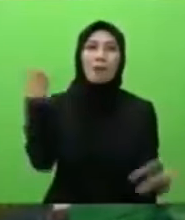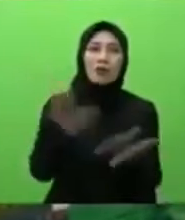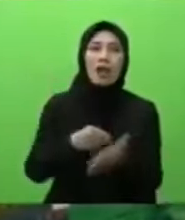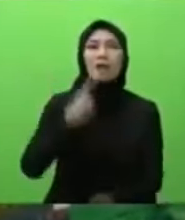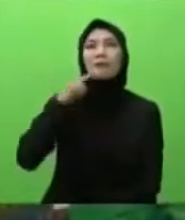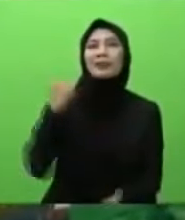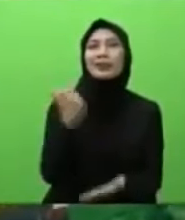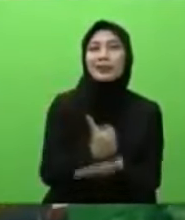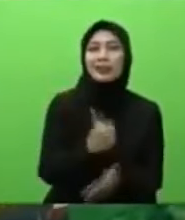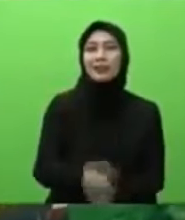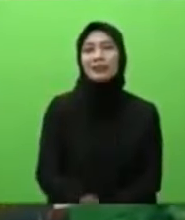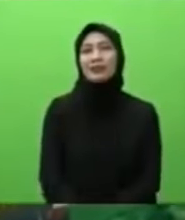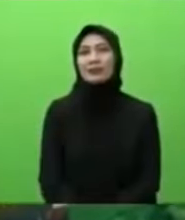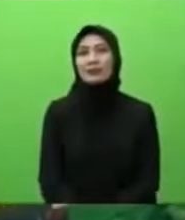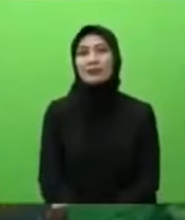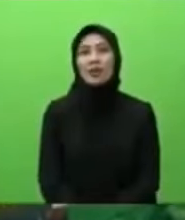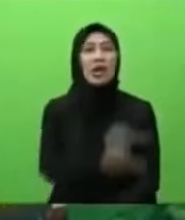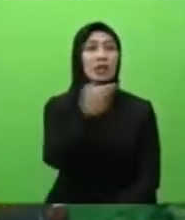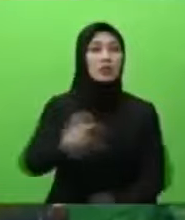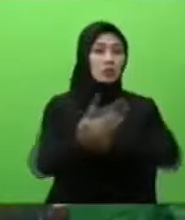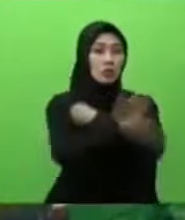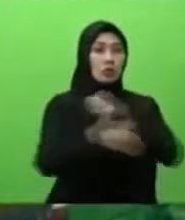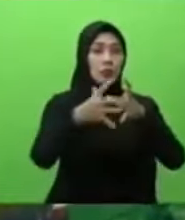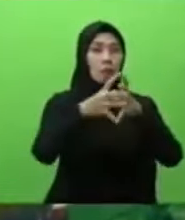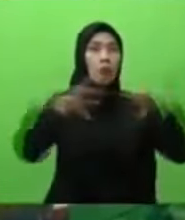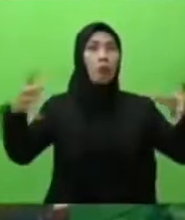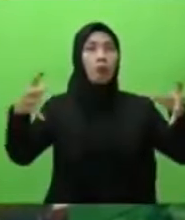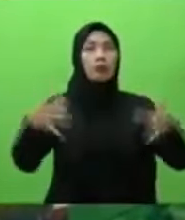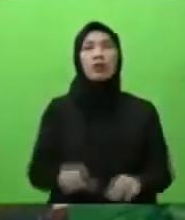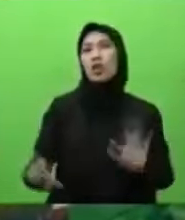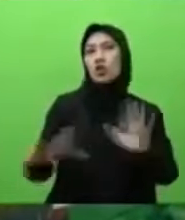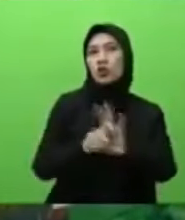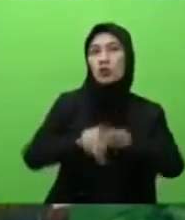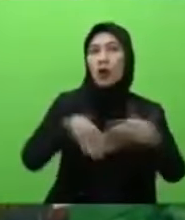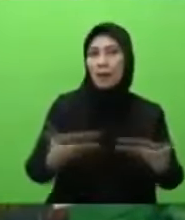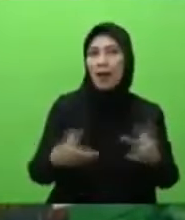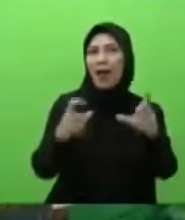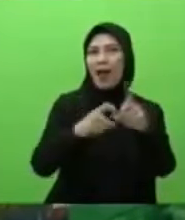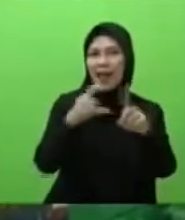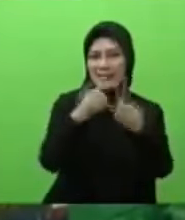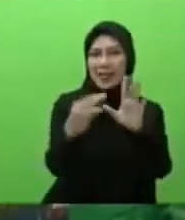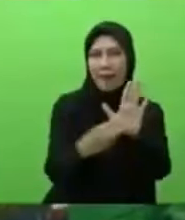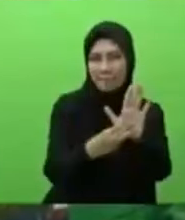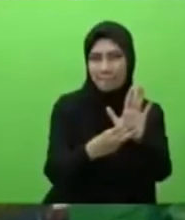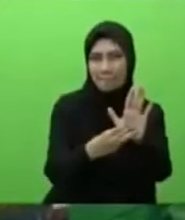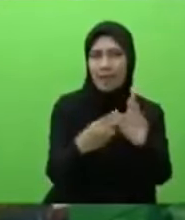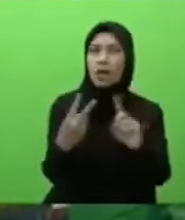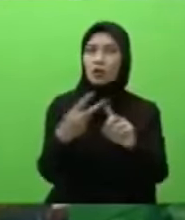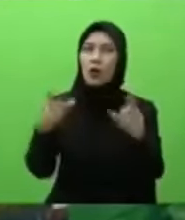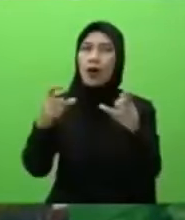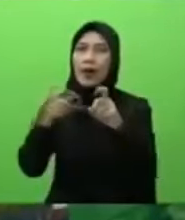strategis untuk menjadi negara besar seperti sumber daya manusia dan sumber daya